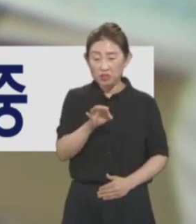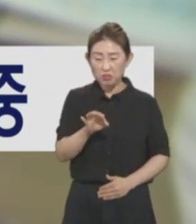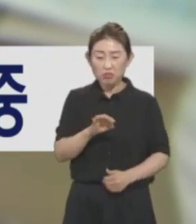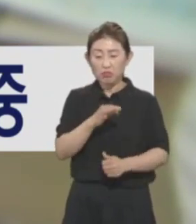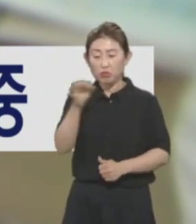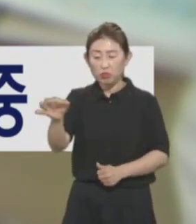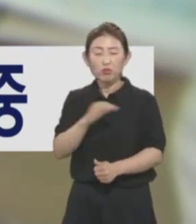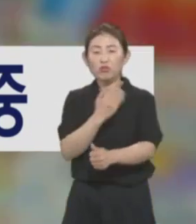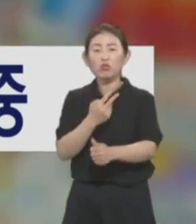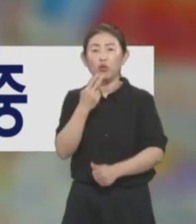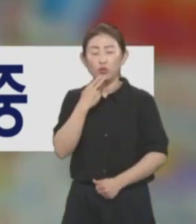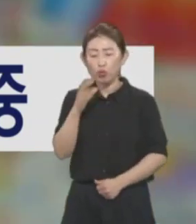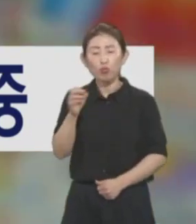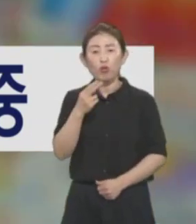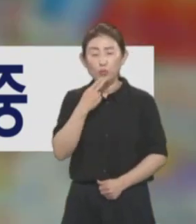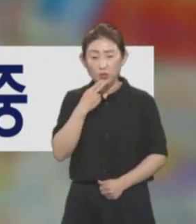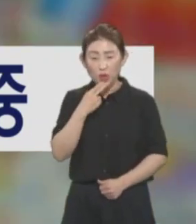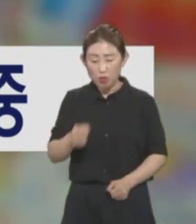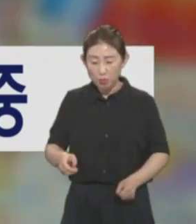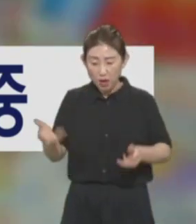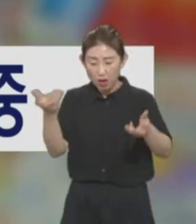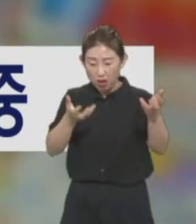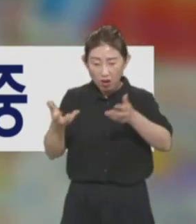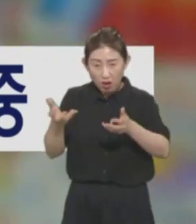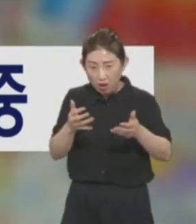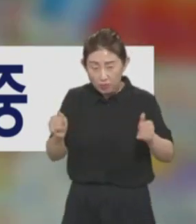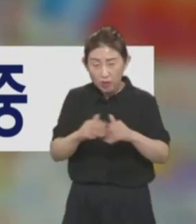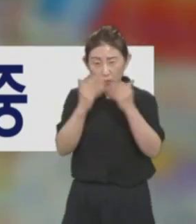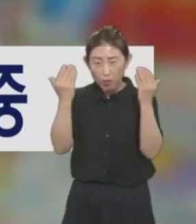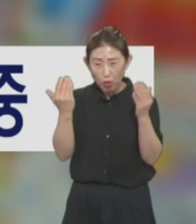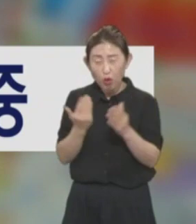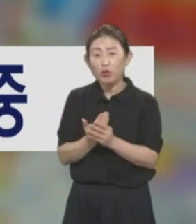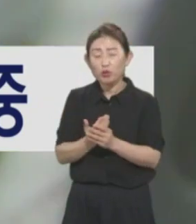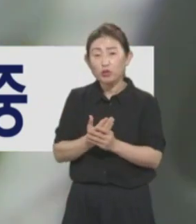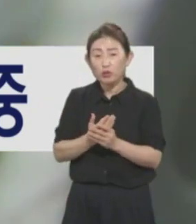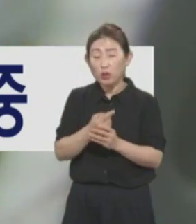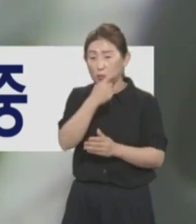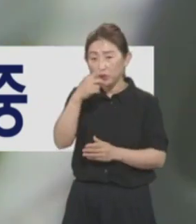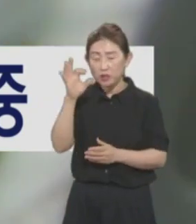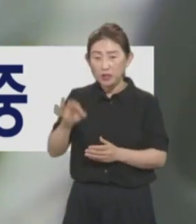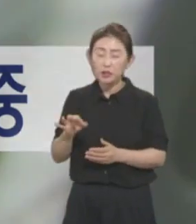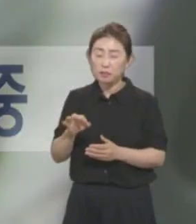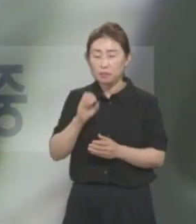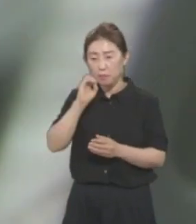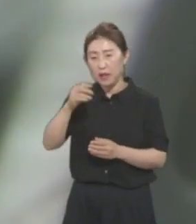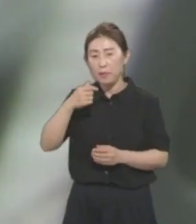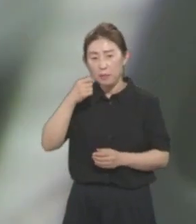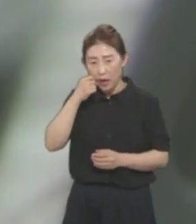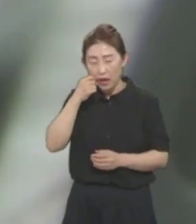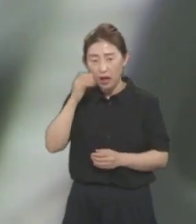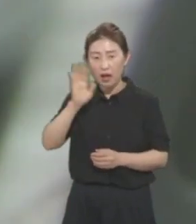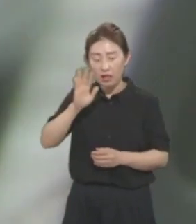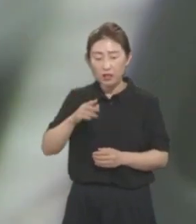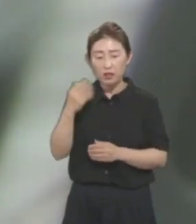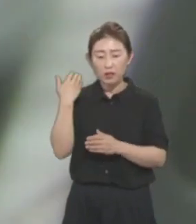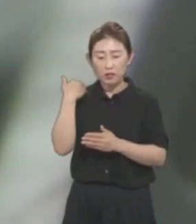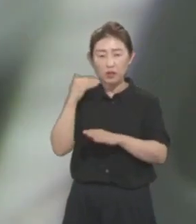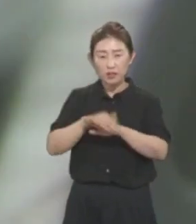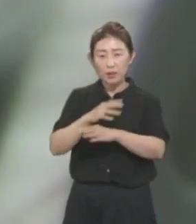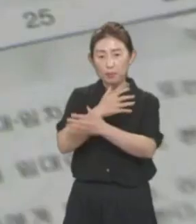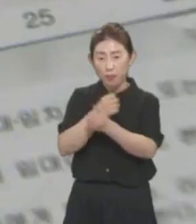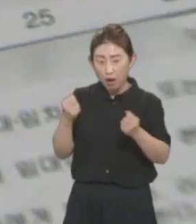능력이 없으면서 세입자 가구 수와 임차 보증금 총액 규모를 속이고 전세 계약을 맺은 뒤 5,000만 원